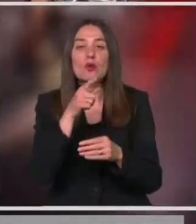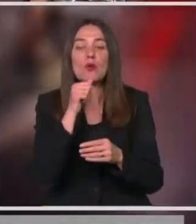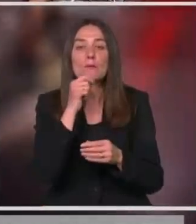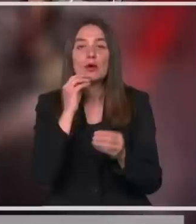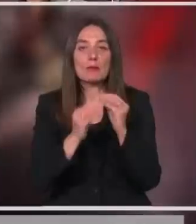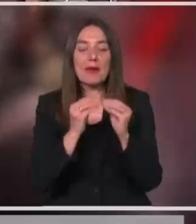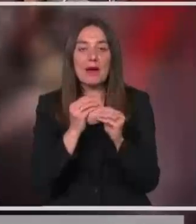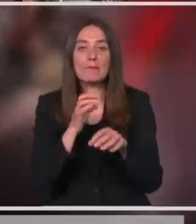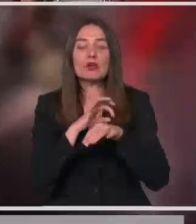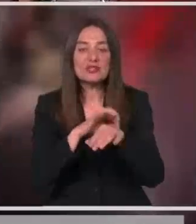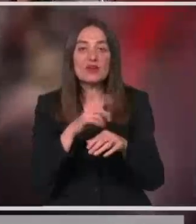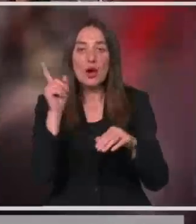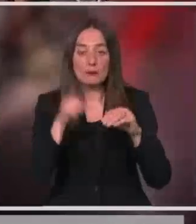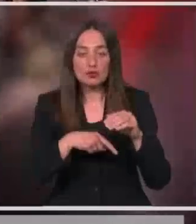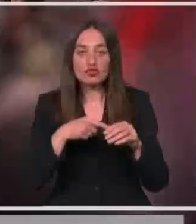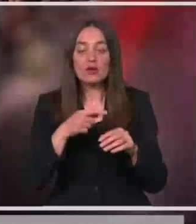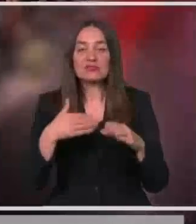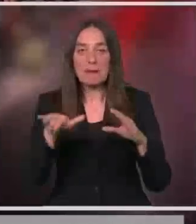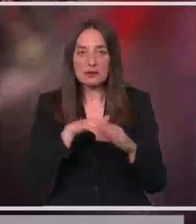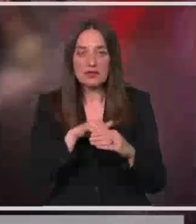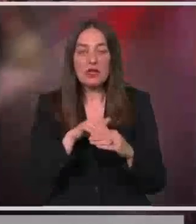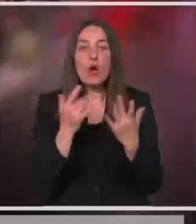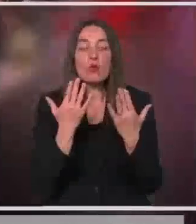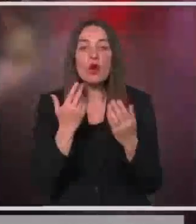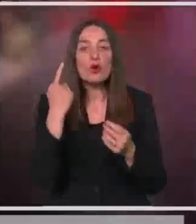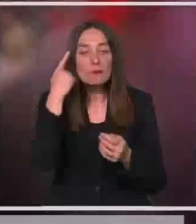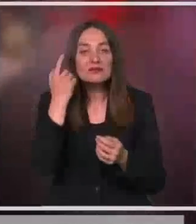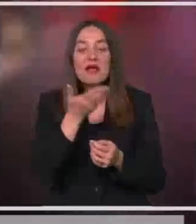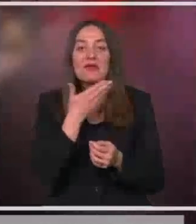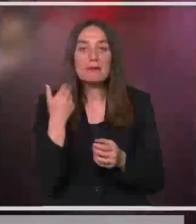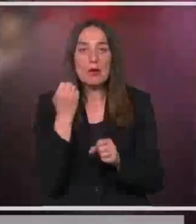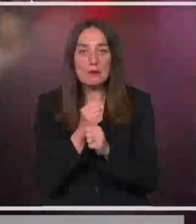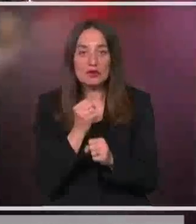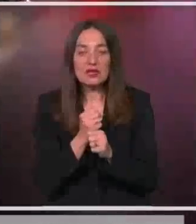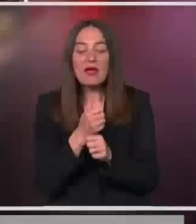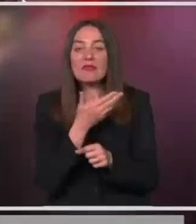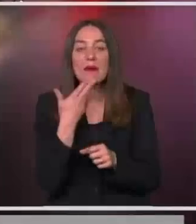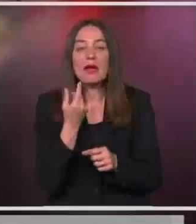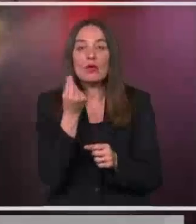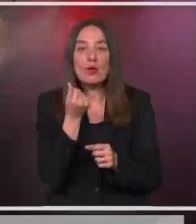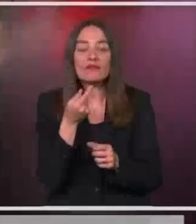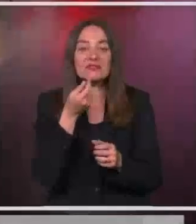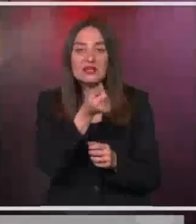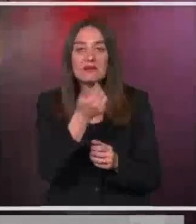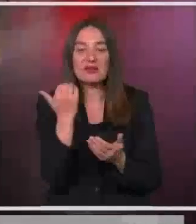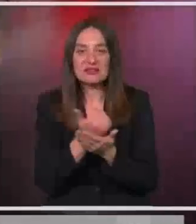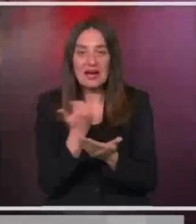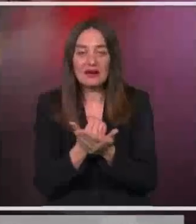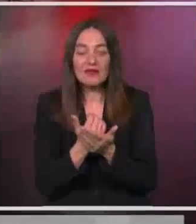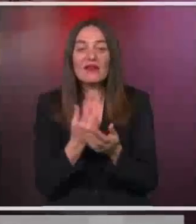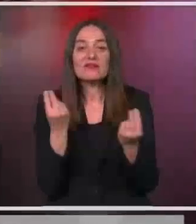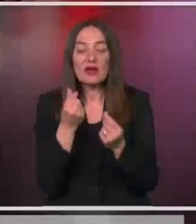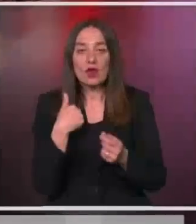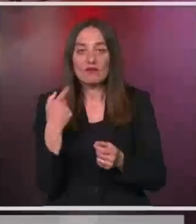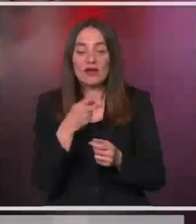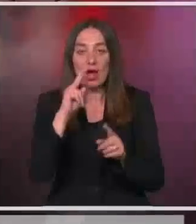Dakle, poslodavci otpuštaju zaposlene, ukoliko smatraju da nemaju posla i da nemaju novac da im isplate zarade. Zato je ova naša,